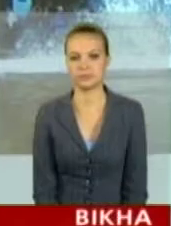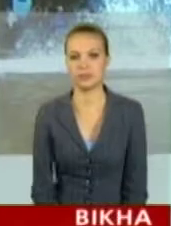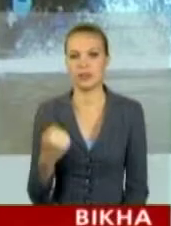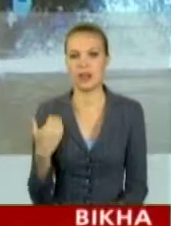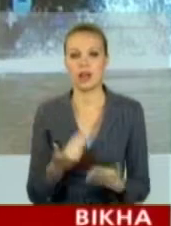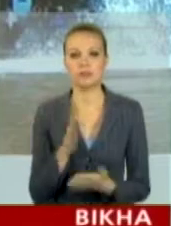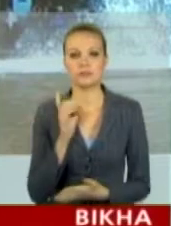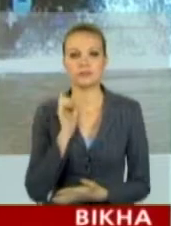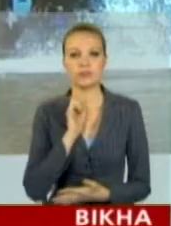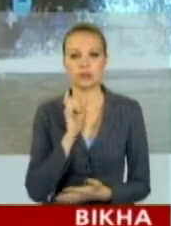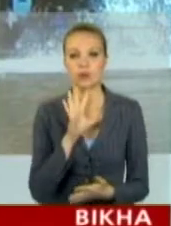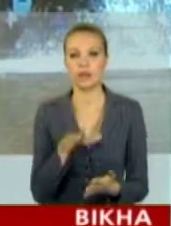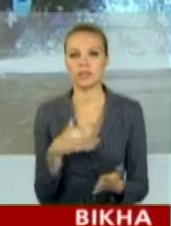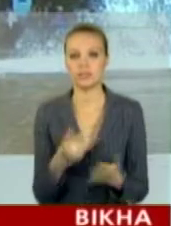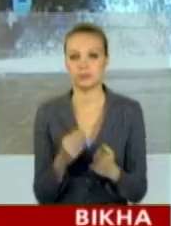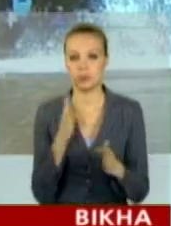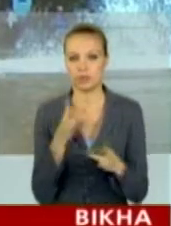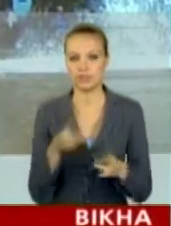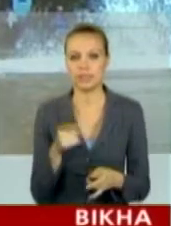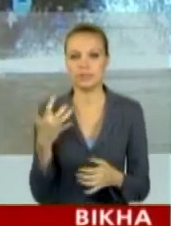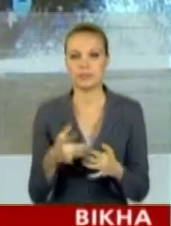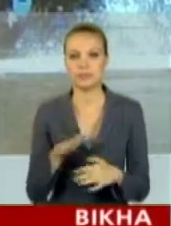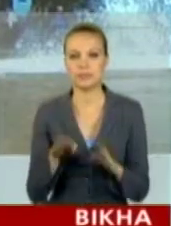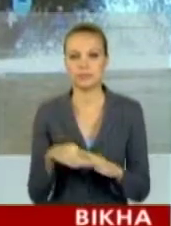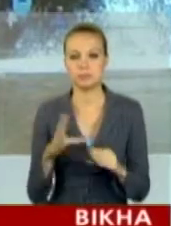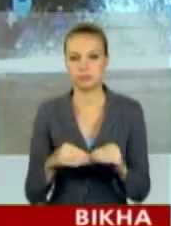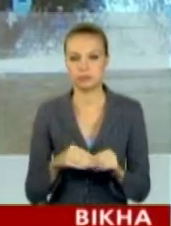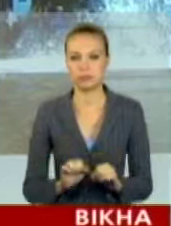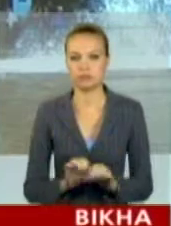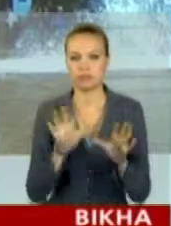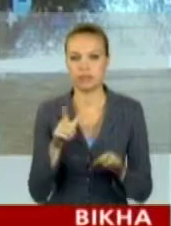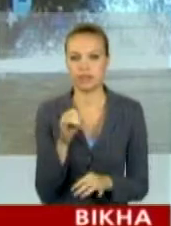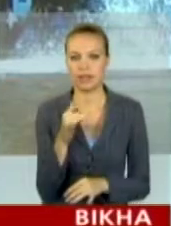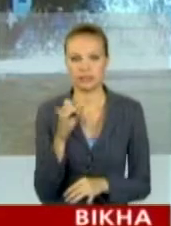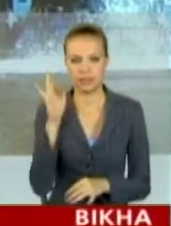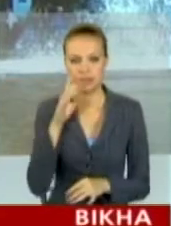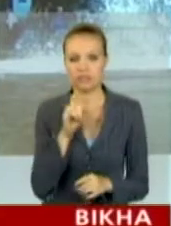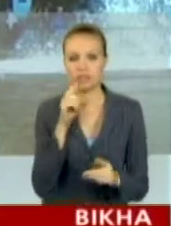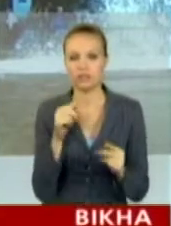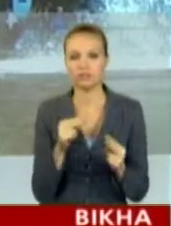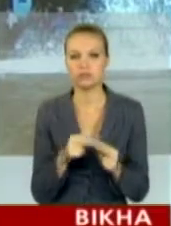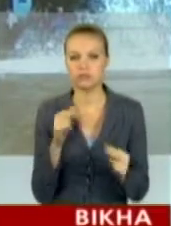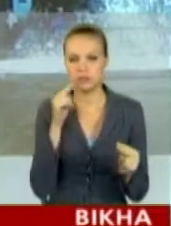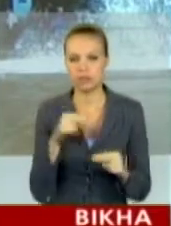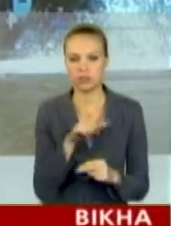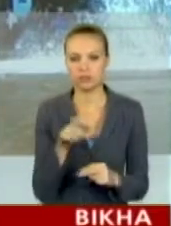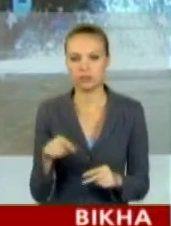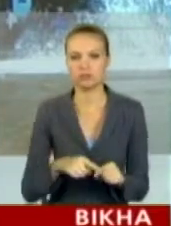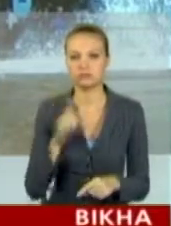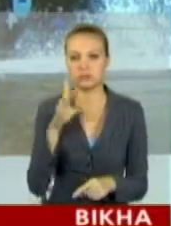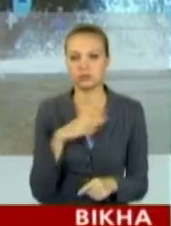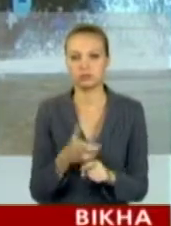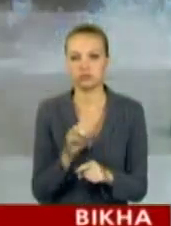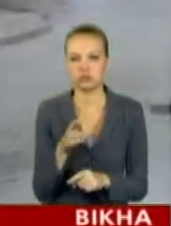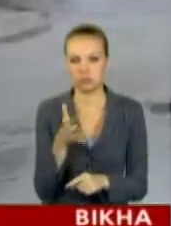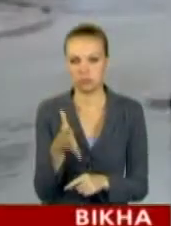А от в Кіровограді своя стихія Там просто середмісті з-під землі бив гейзер за словами очевидців стовпади був вищим за